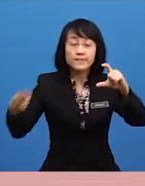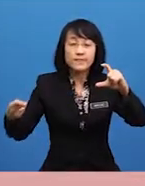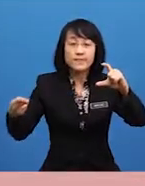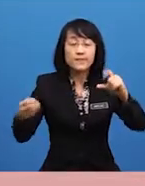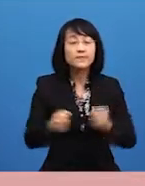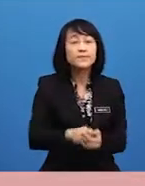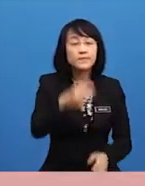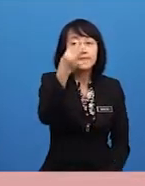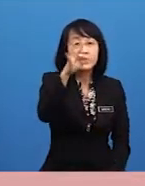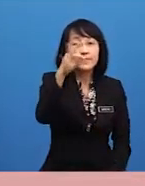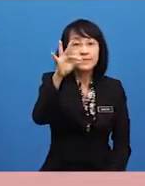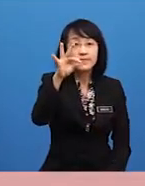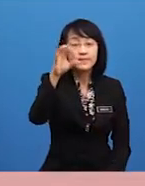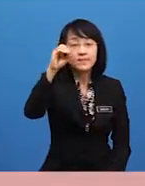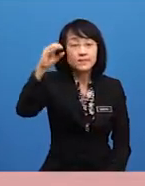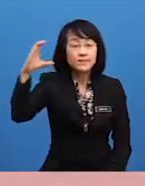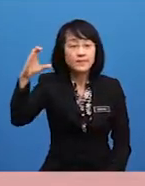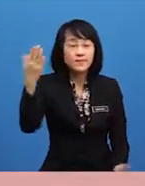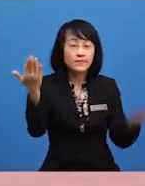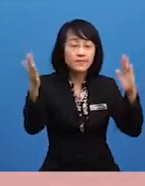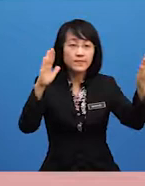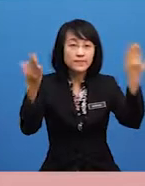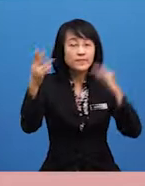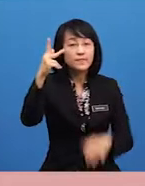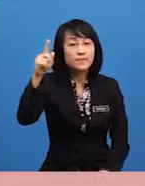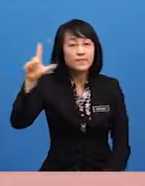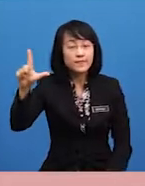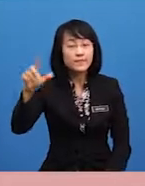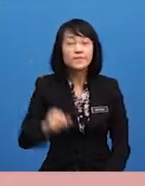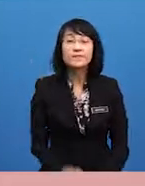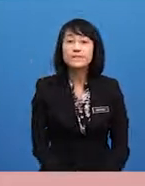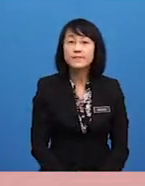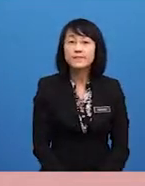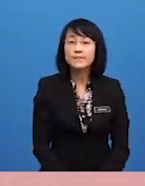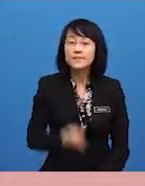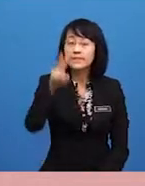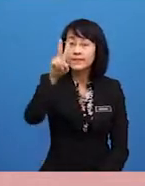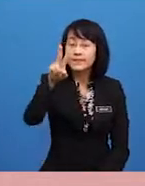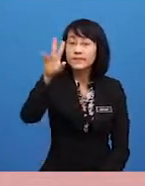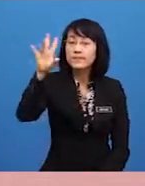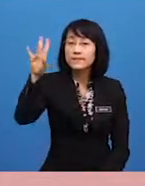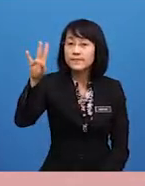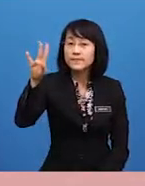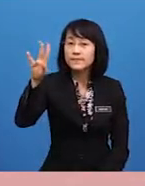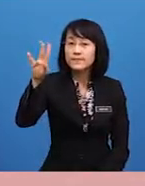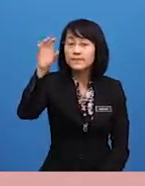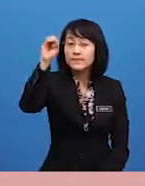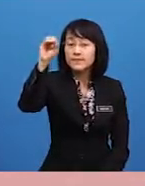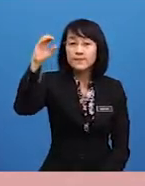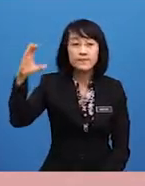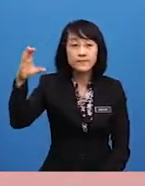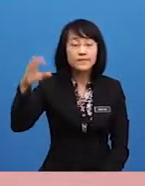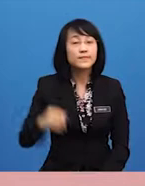darjah Celsius berbanding Kuala Lumpur iaitu 27 darjah